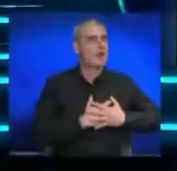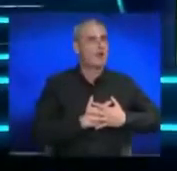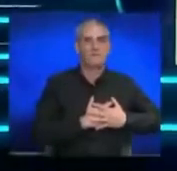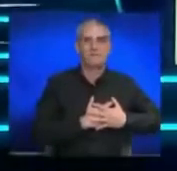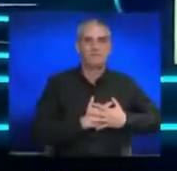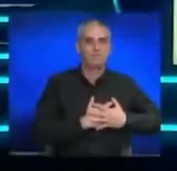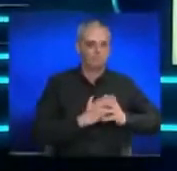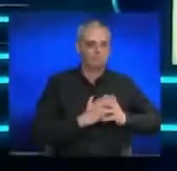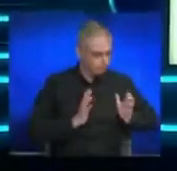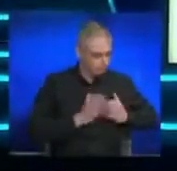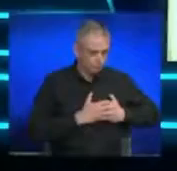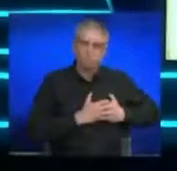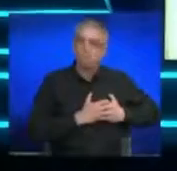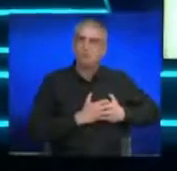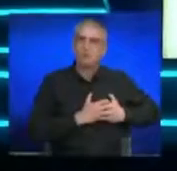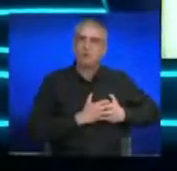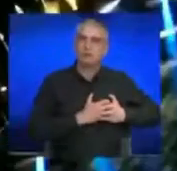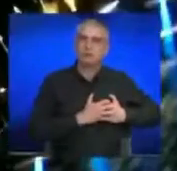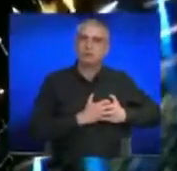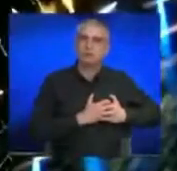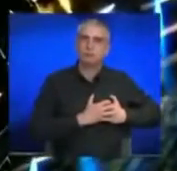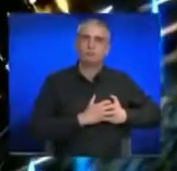והלב נשאר עקום.